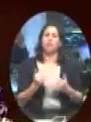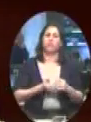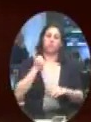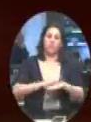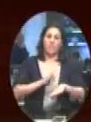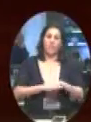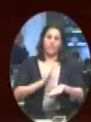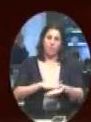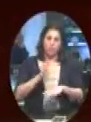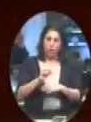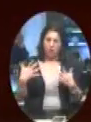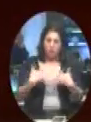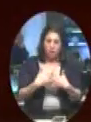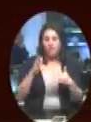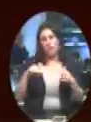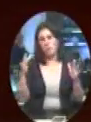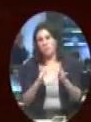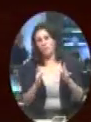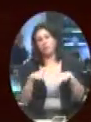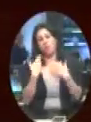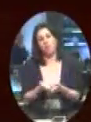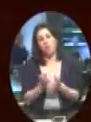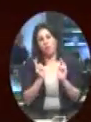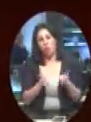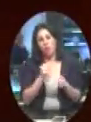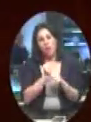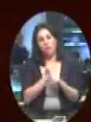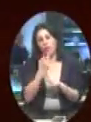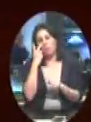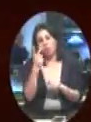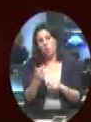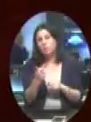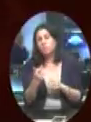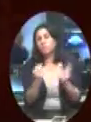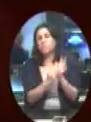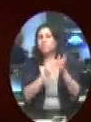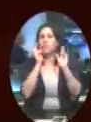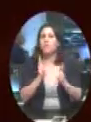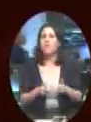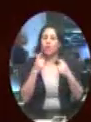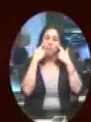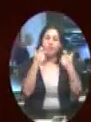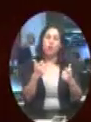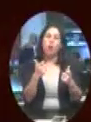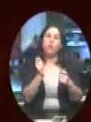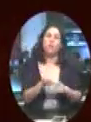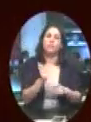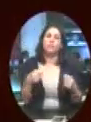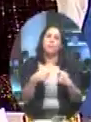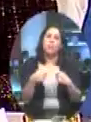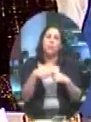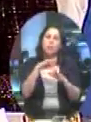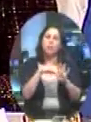מקרב הקואליציה והאופוזיציה, שלהם תינתן אפשרות לקיים את הביקורים, בכדי לאפשר את הפיקוח הפרלמנטרי על תנאי